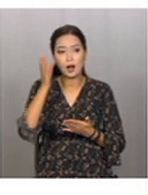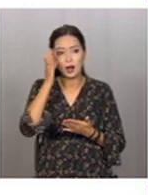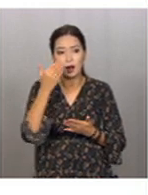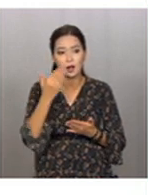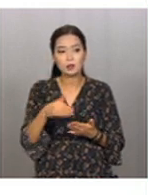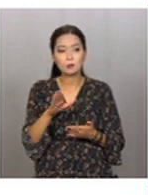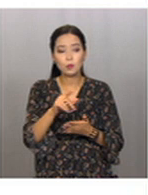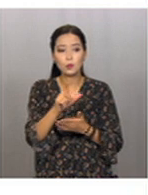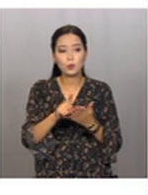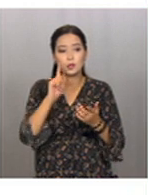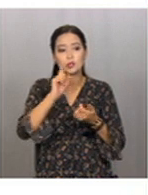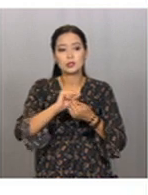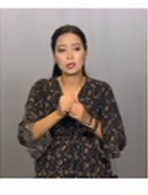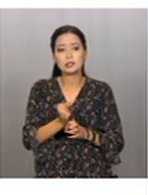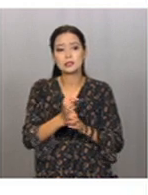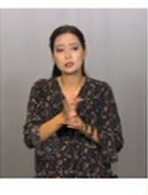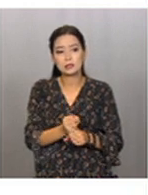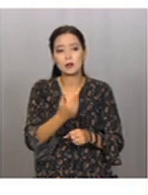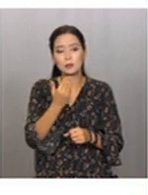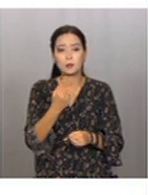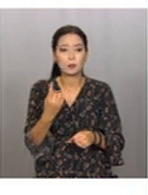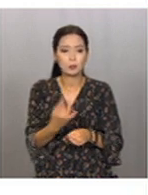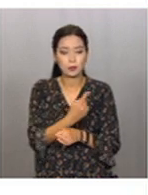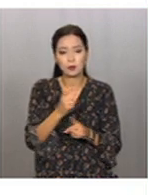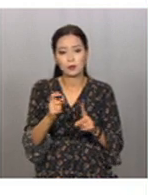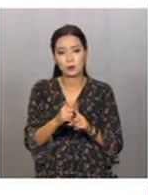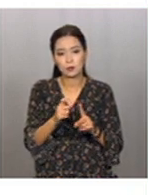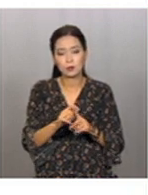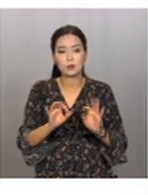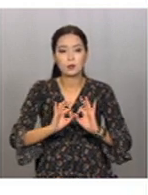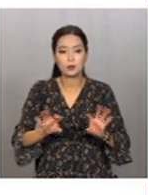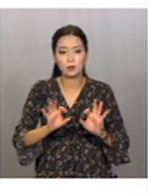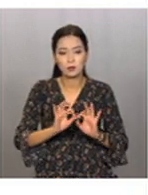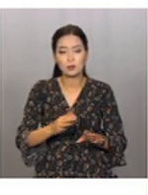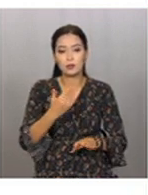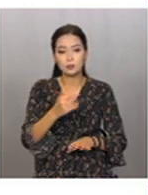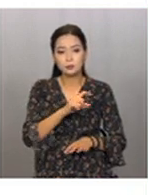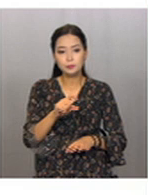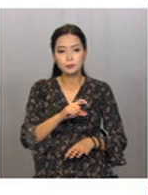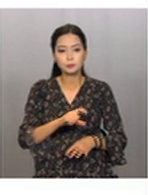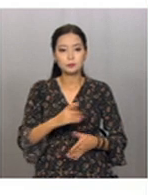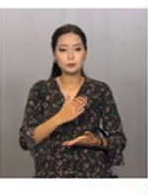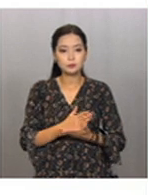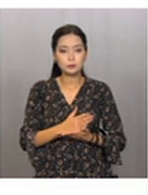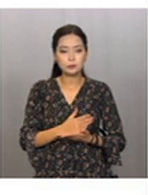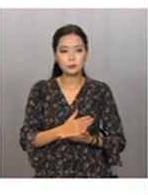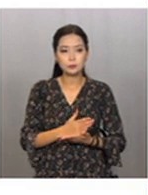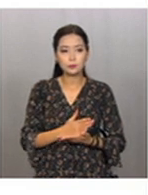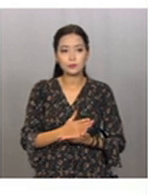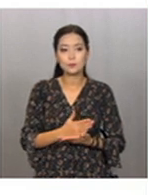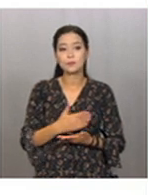жаттап, қысқартам адымыңды, бірақ аттап деп, Сараның өзінен осал ақын екенін жеткізеді. Ал Сара